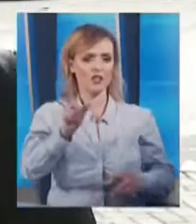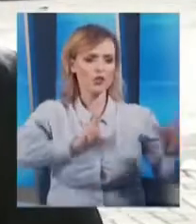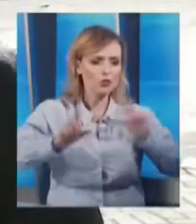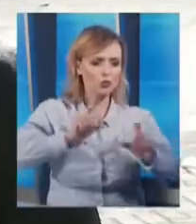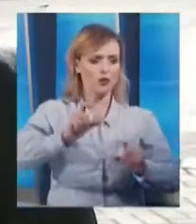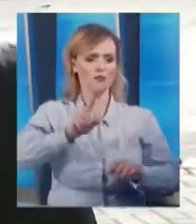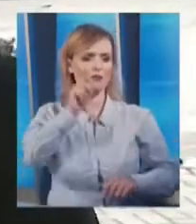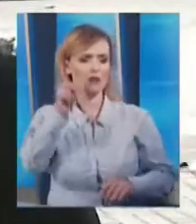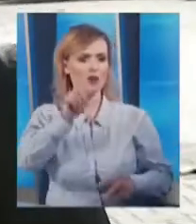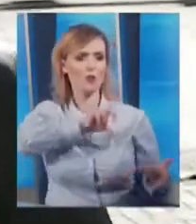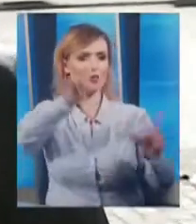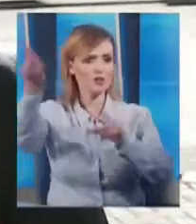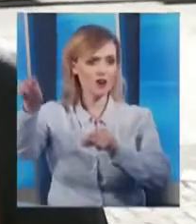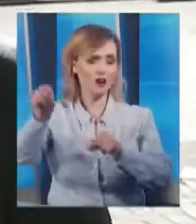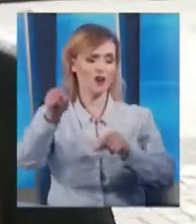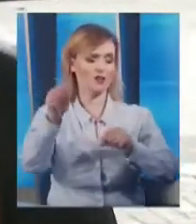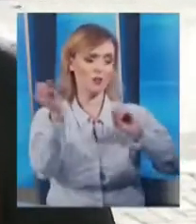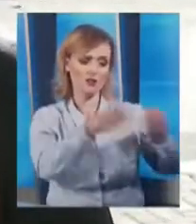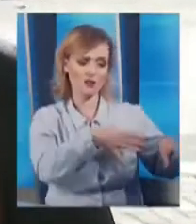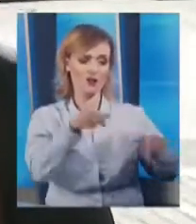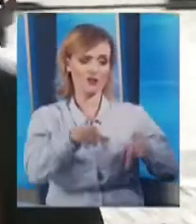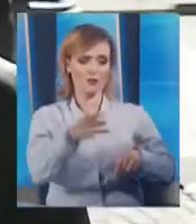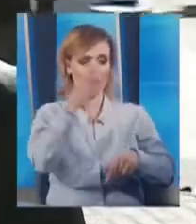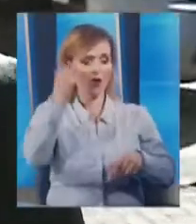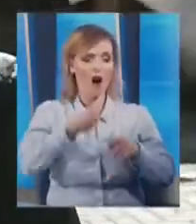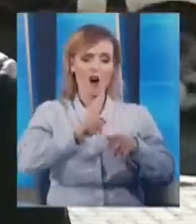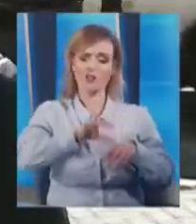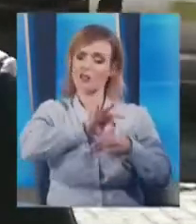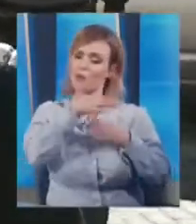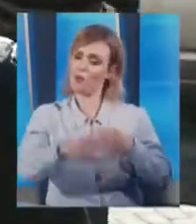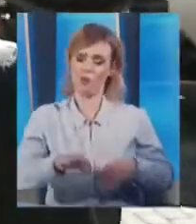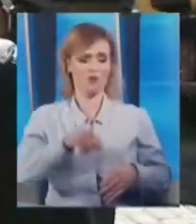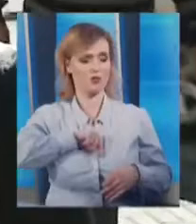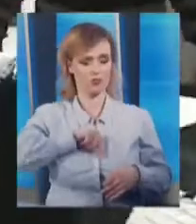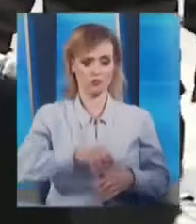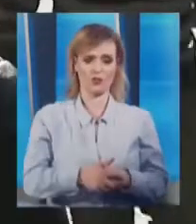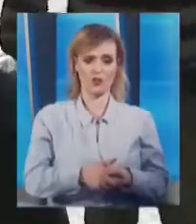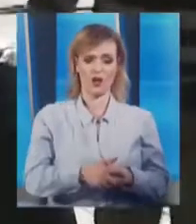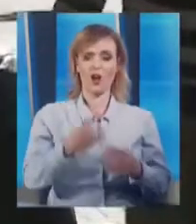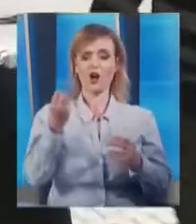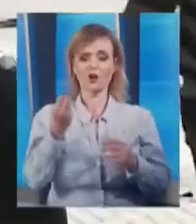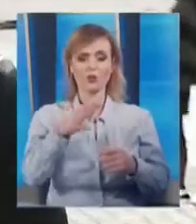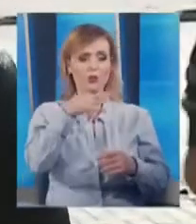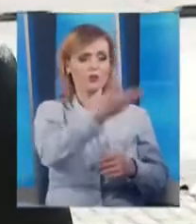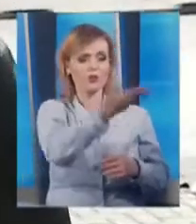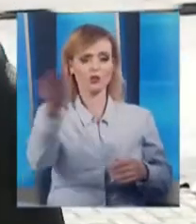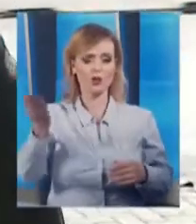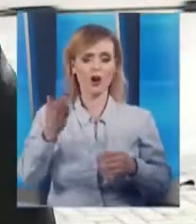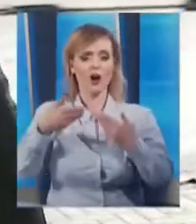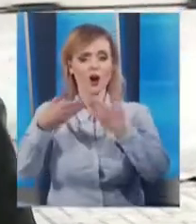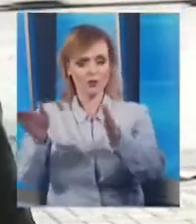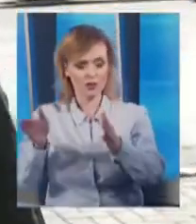studenții, tineretul pleacă din Republica Moldova. Asta foarte tare ne doare. Și încă una, că mulți dintre noi